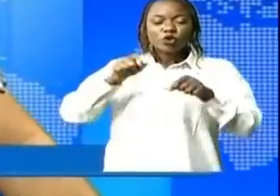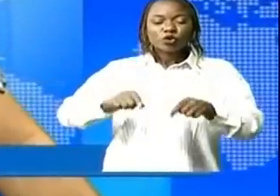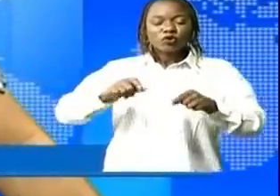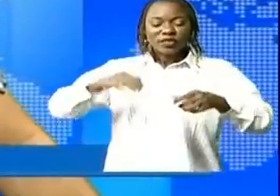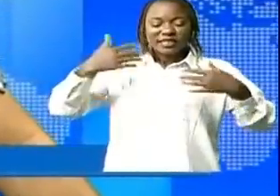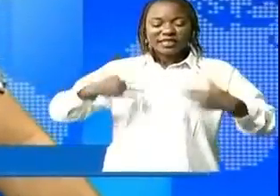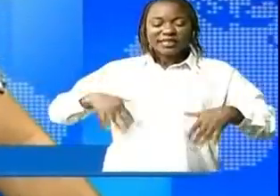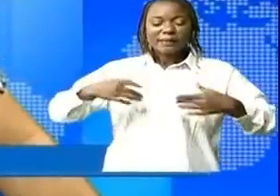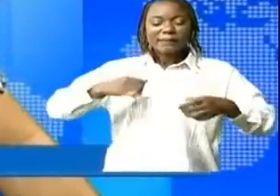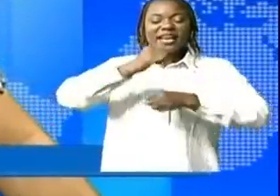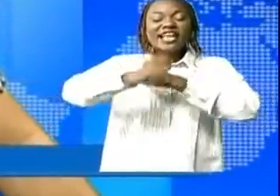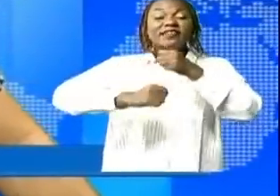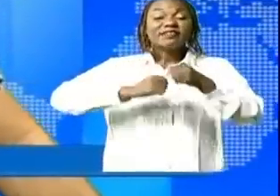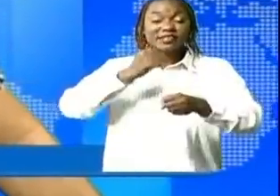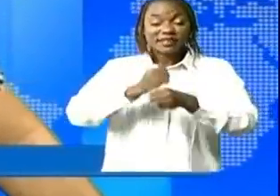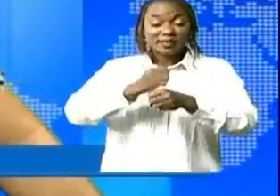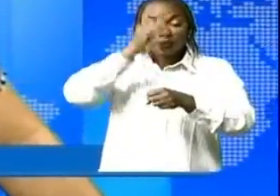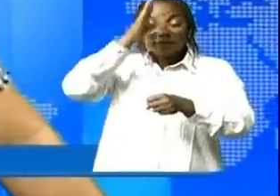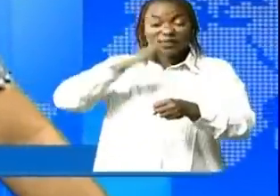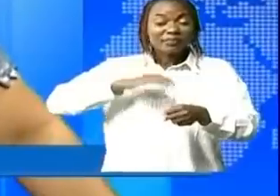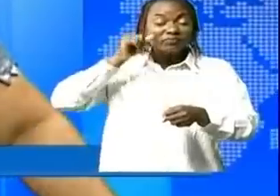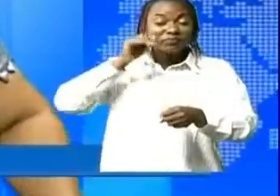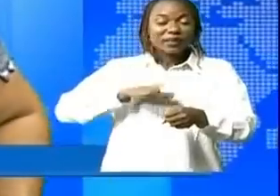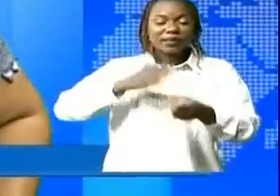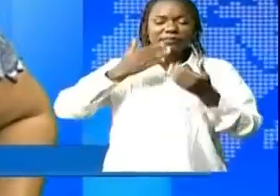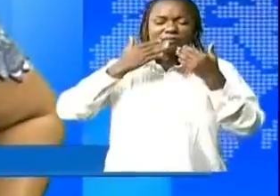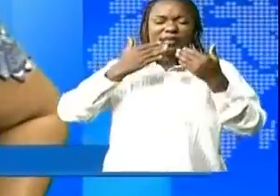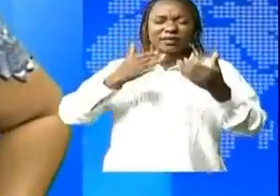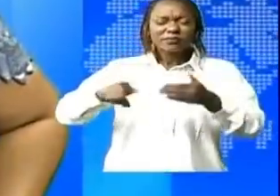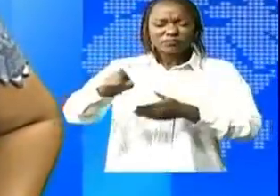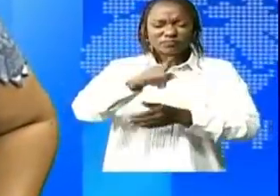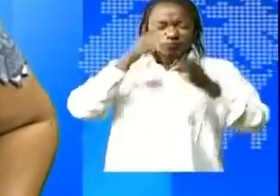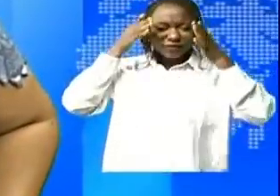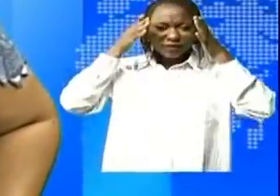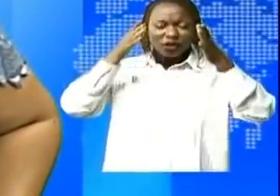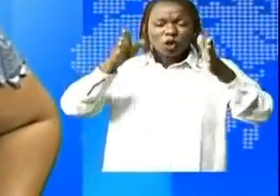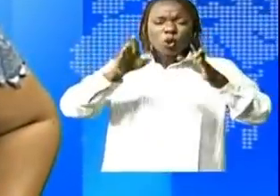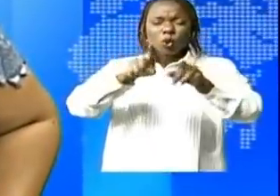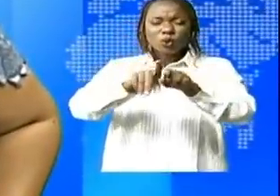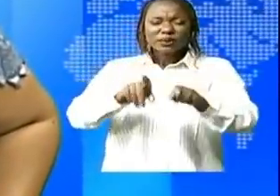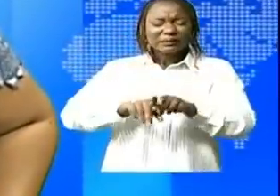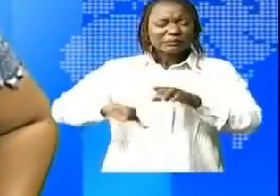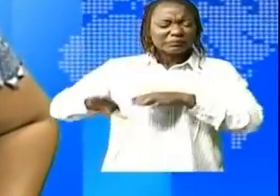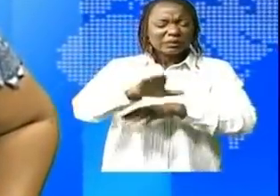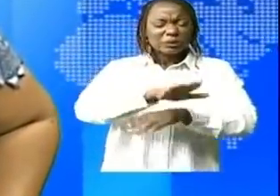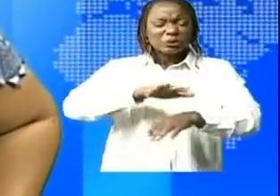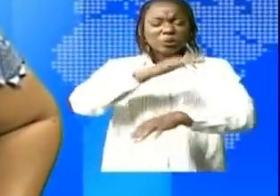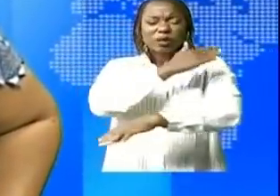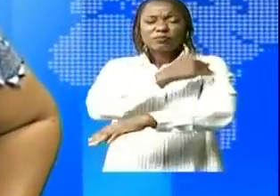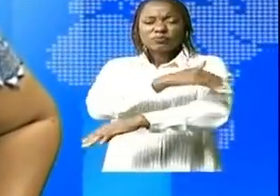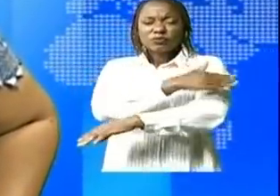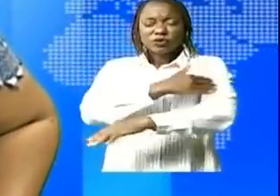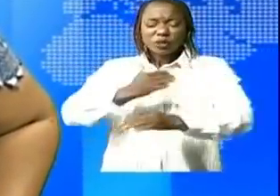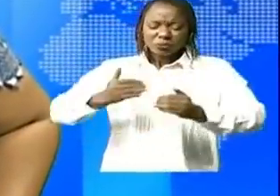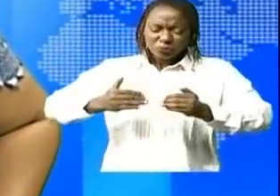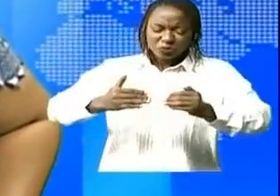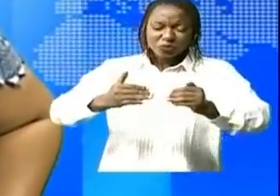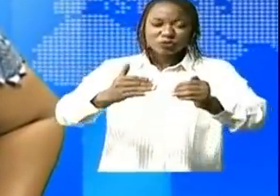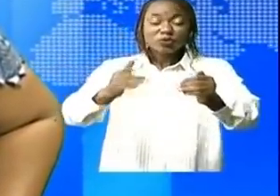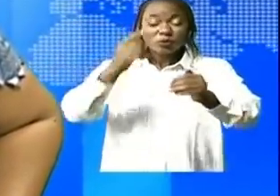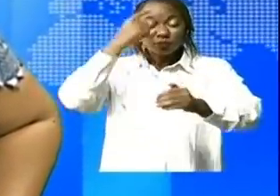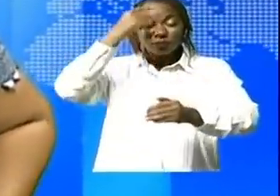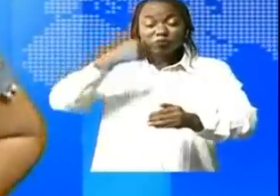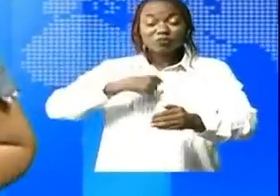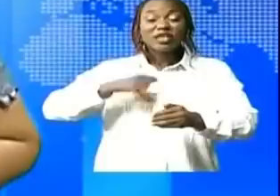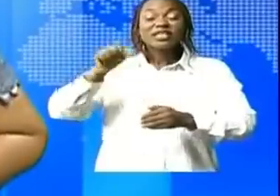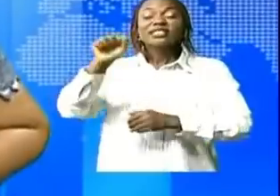de plus dans sa vie. Mesdames et messieurs, merci de l'avoir suivi à Bounia et partout ailleurs sur satellite et antenne T. L'actualité continue sur